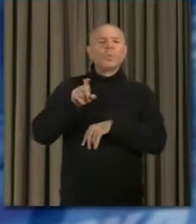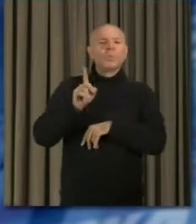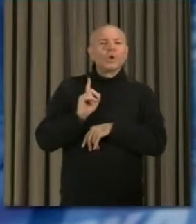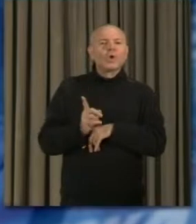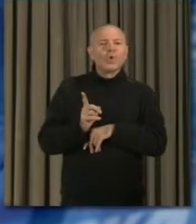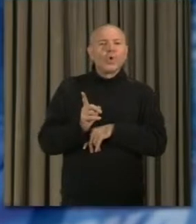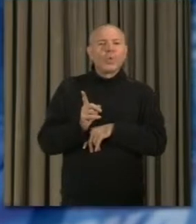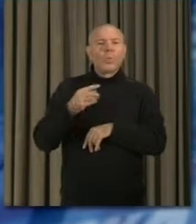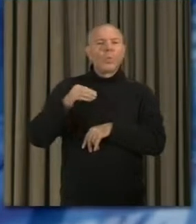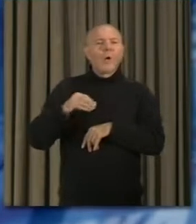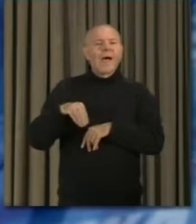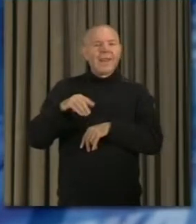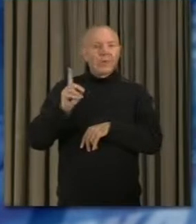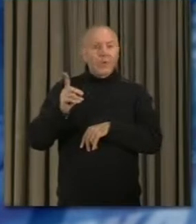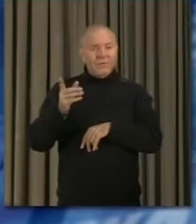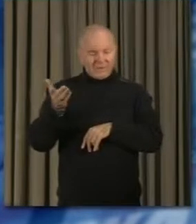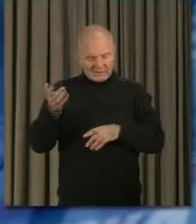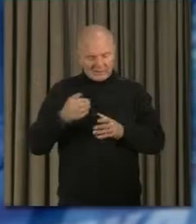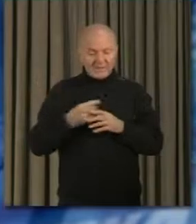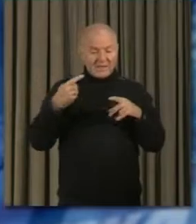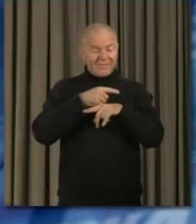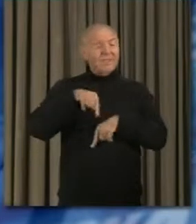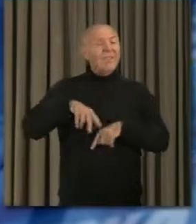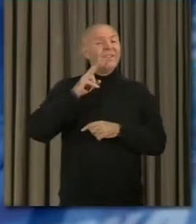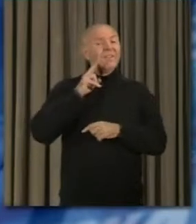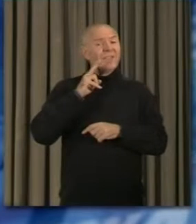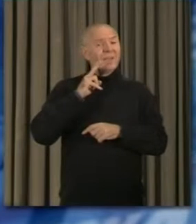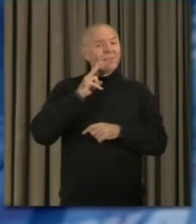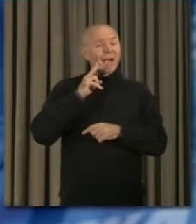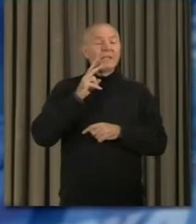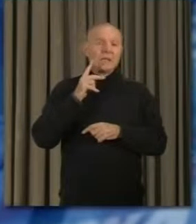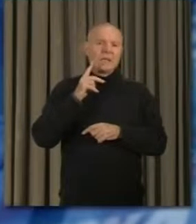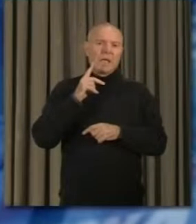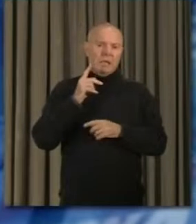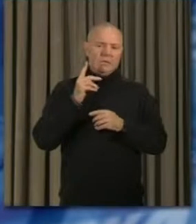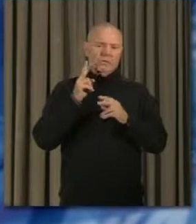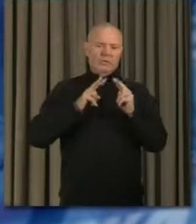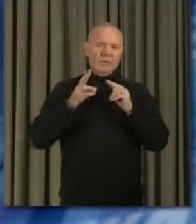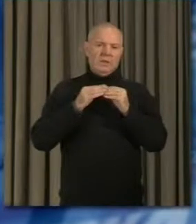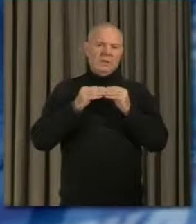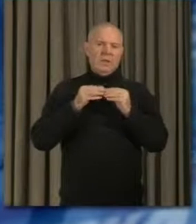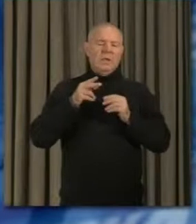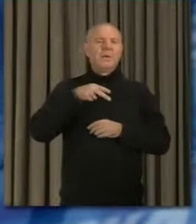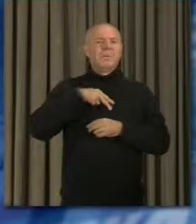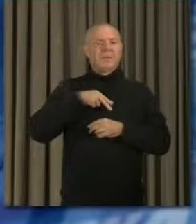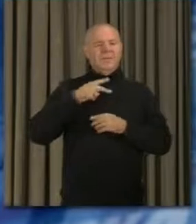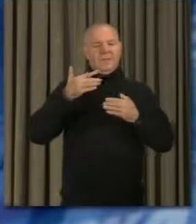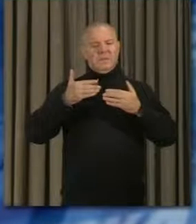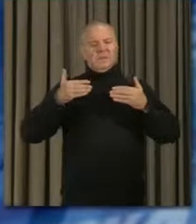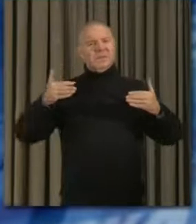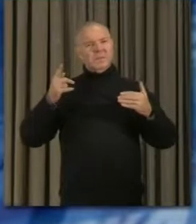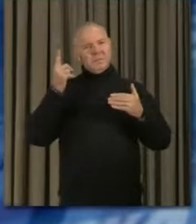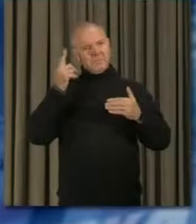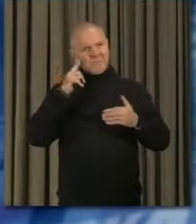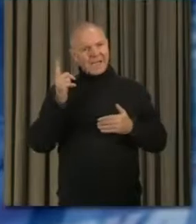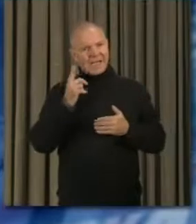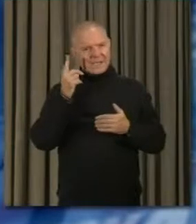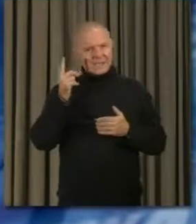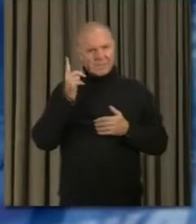Verbania a particolare verrà reso più accogliente e verrà migliorata la privacy per gli utenti del CAS il centro di accoglienza e servizi